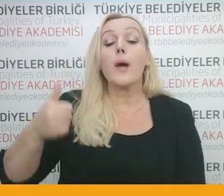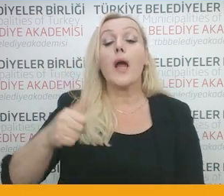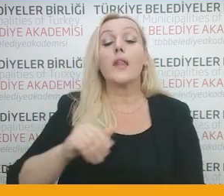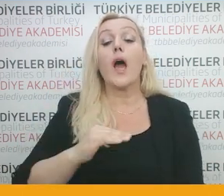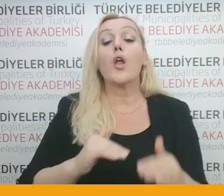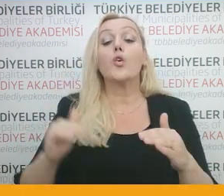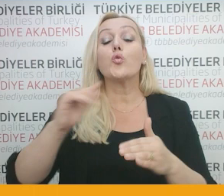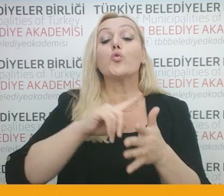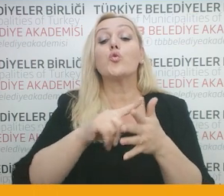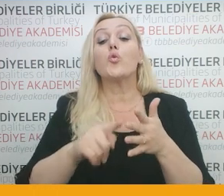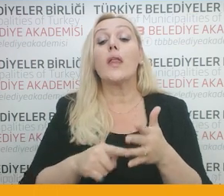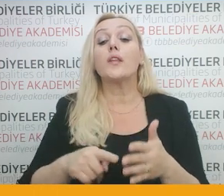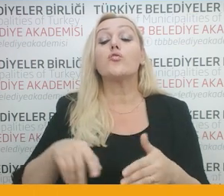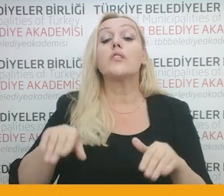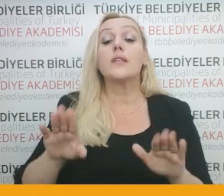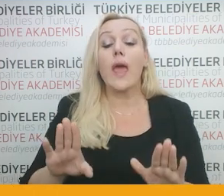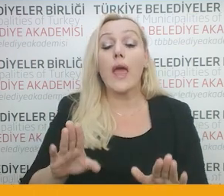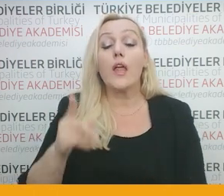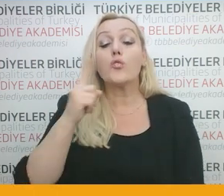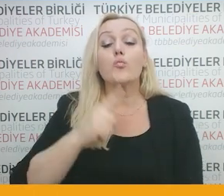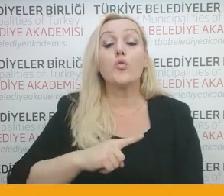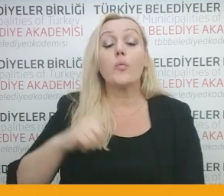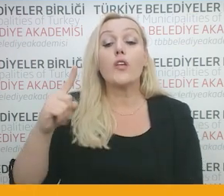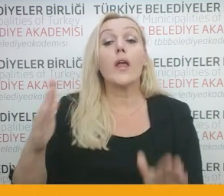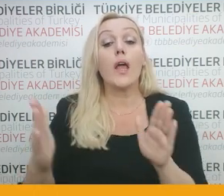değildir dedik. Çünkü Cumhurbaşkanı'na karşı sorumludur dedik.